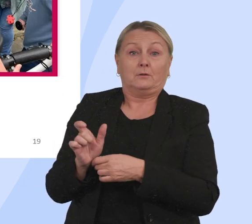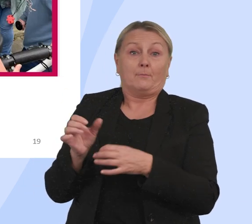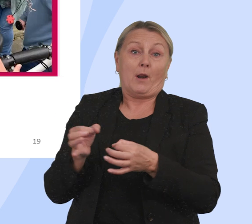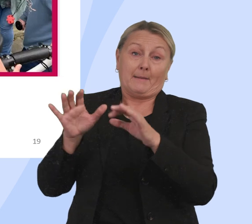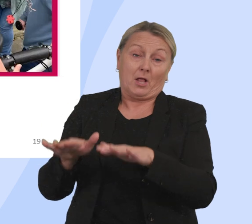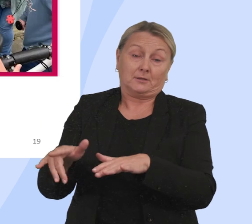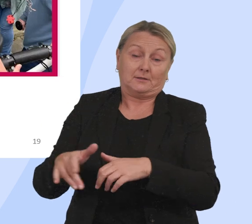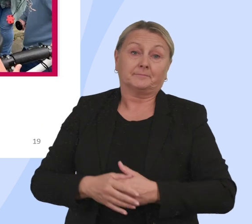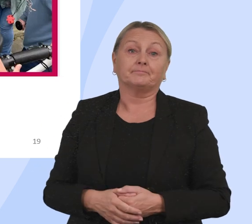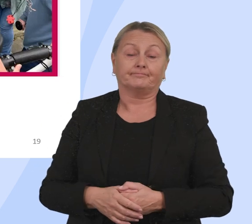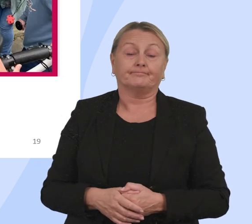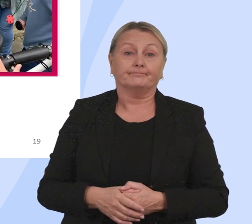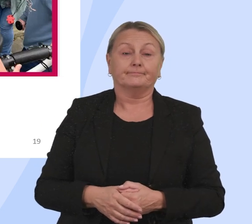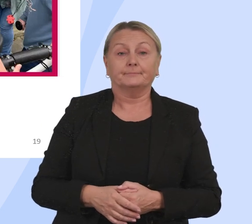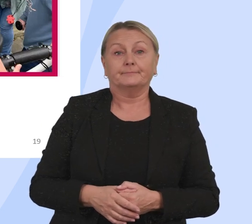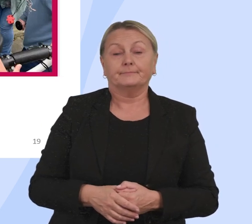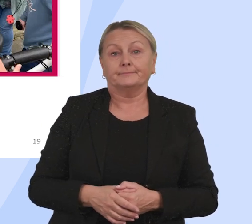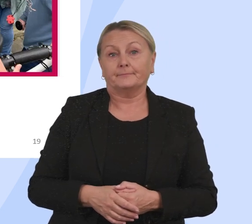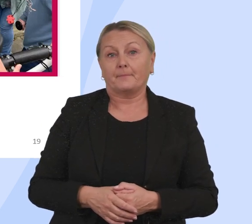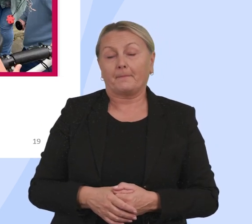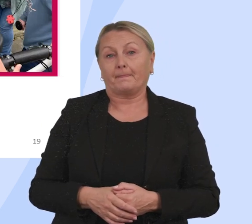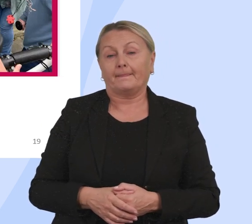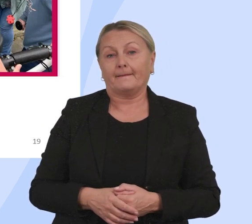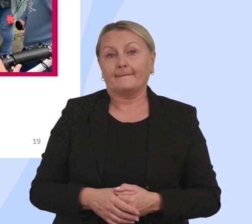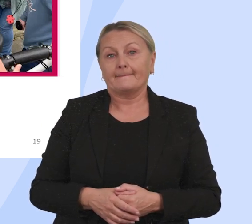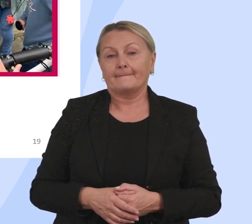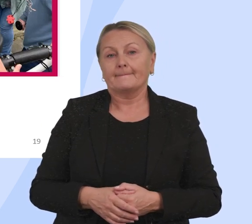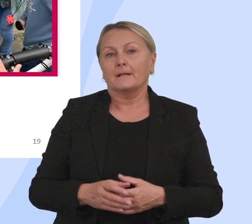på legepladsen. Så konteksten er relevant.